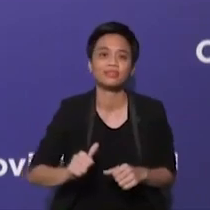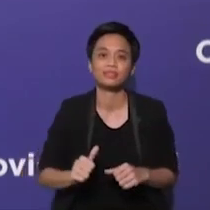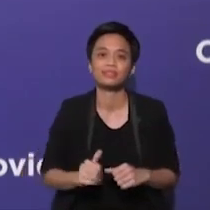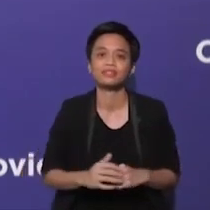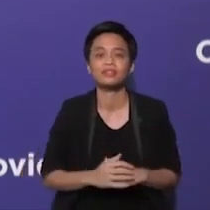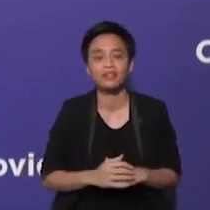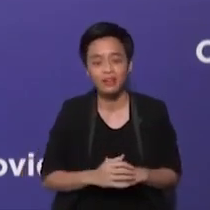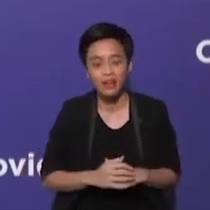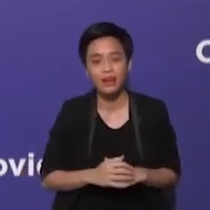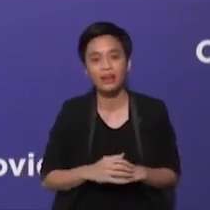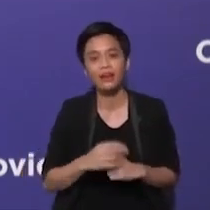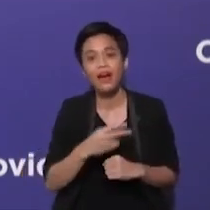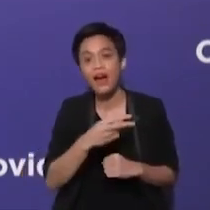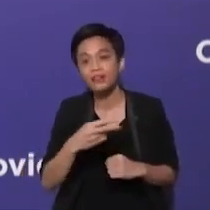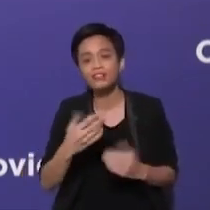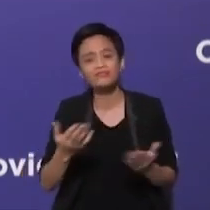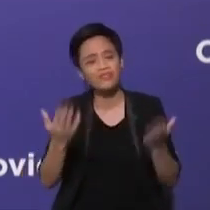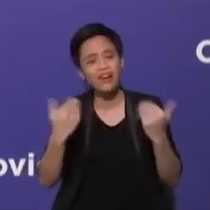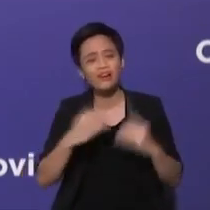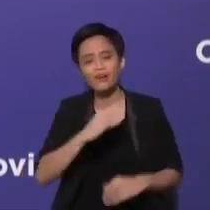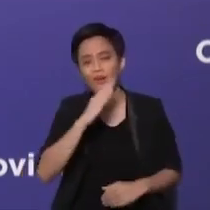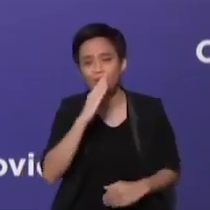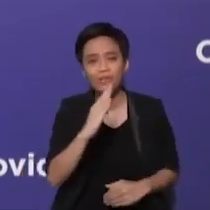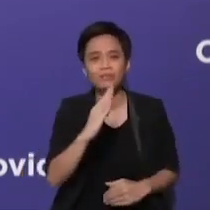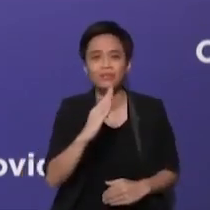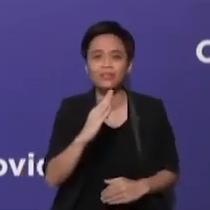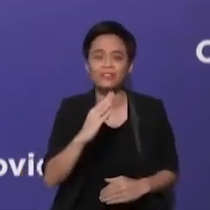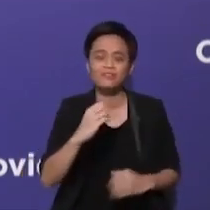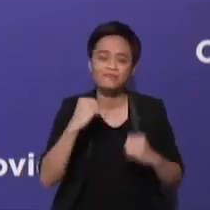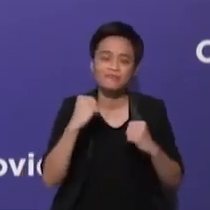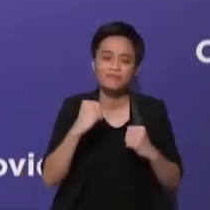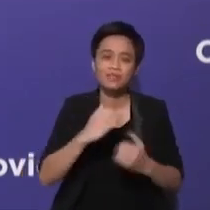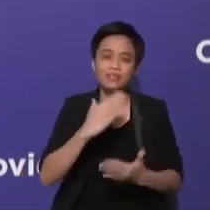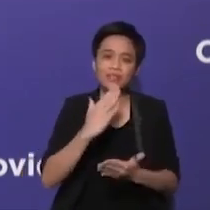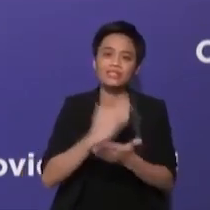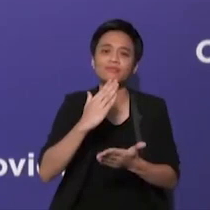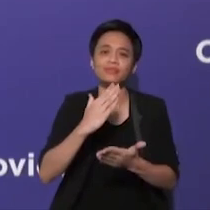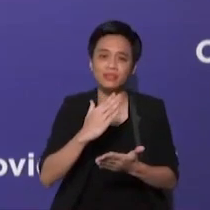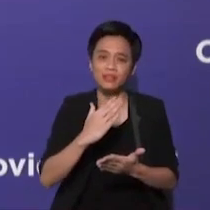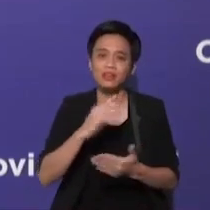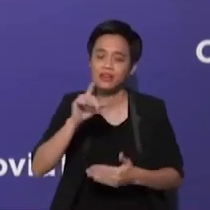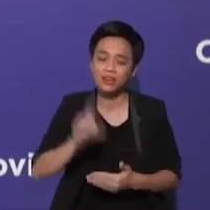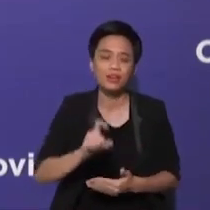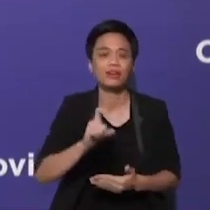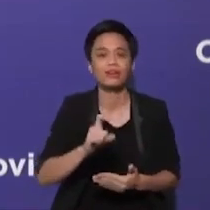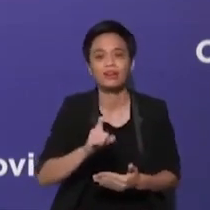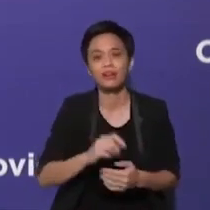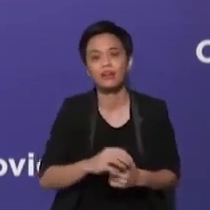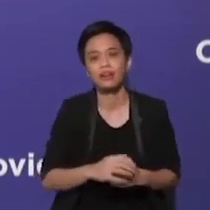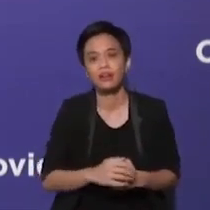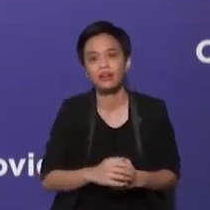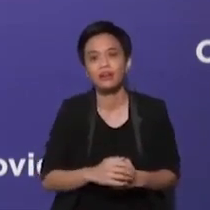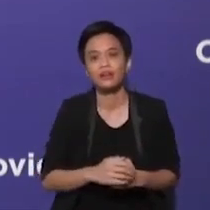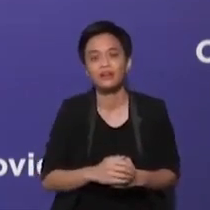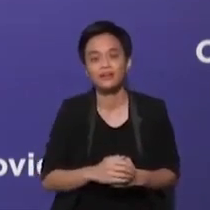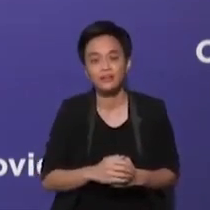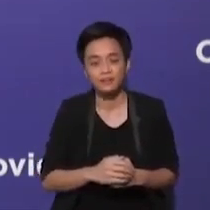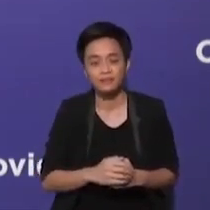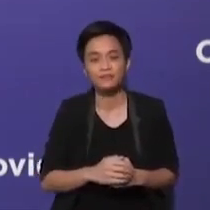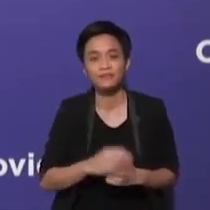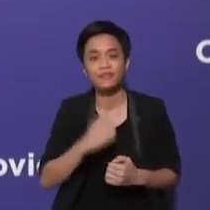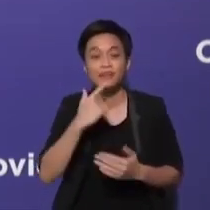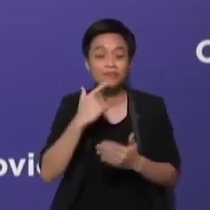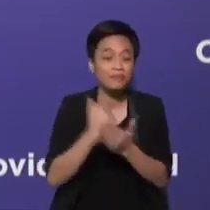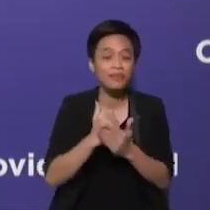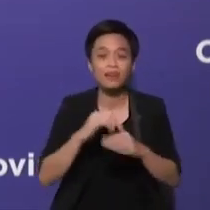saudara sekalian mari kita komitmen kita perkuat disiplin kita kuatkan dan yang lebih penting lagi di